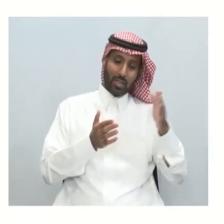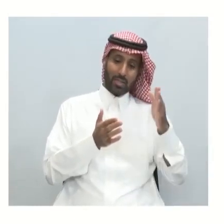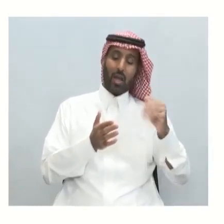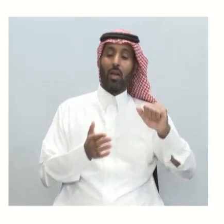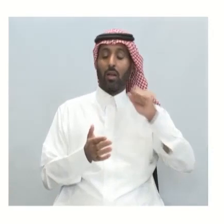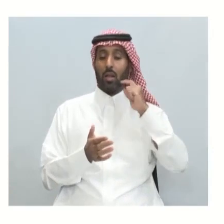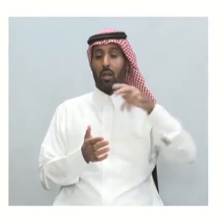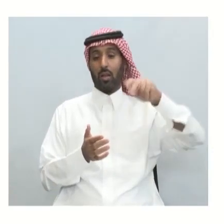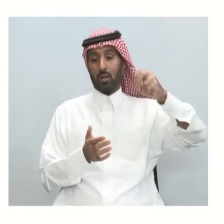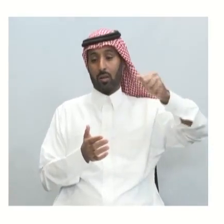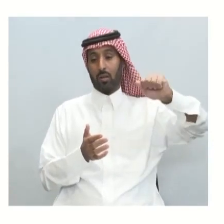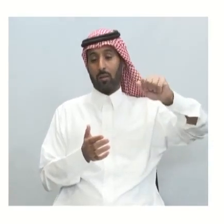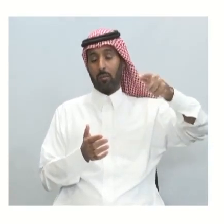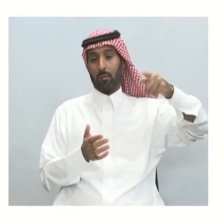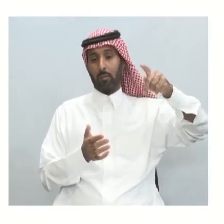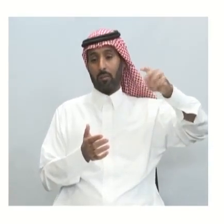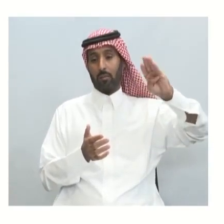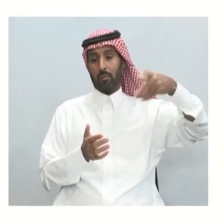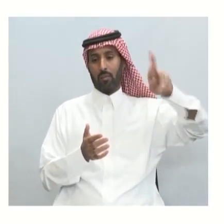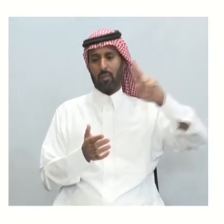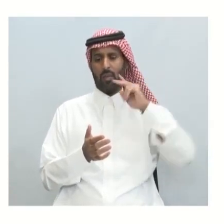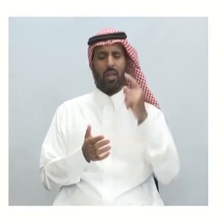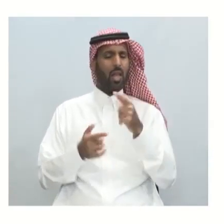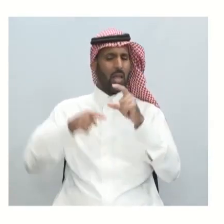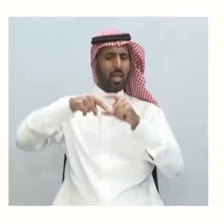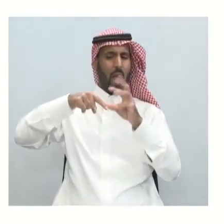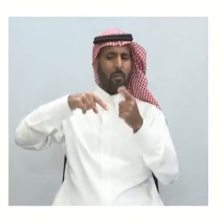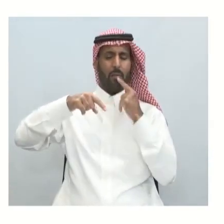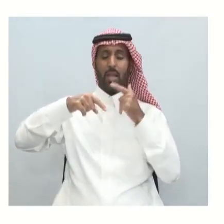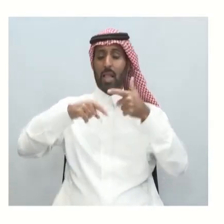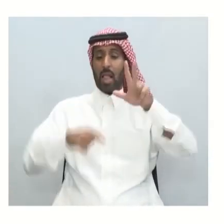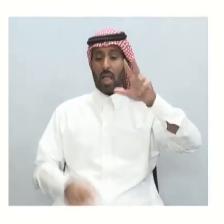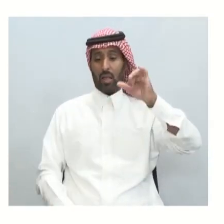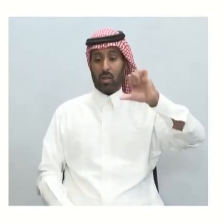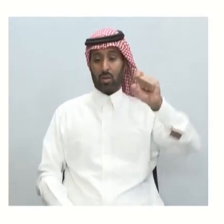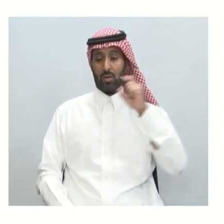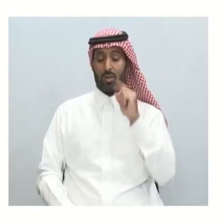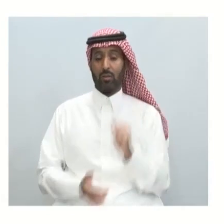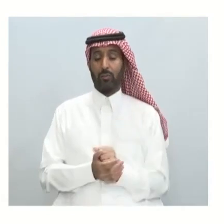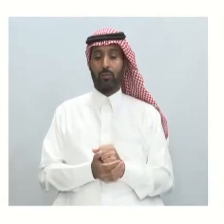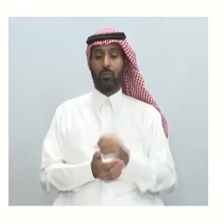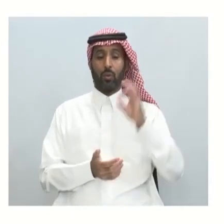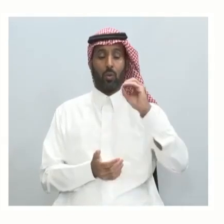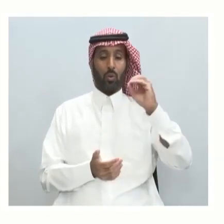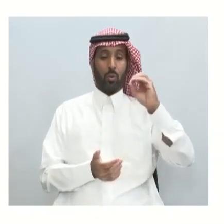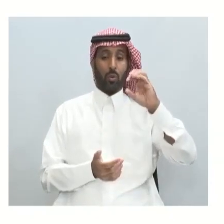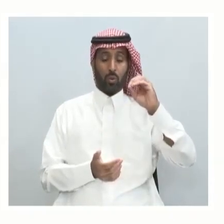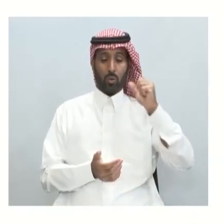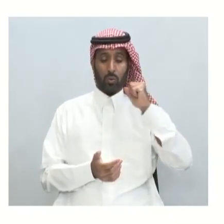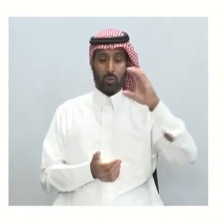عن يسار سيكون هنا حدد نسبه الايونيه لاكسيد الكالسيوم حدد نسبه